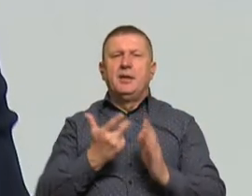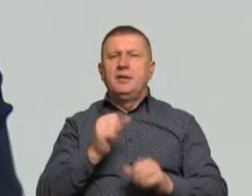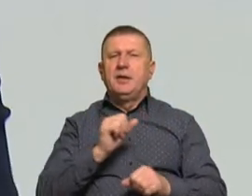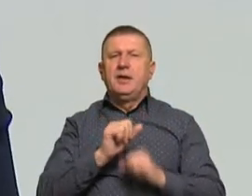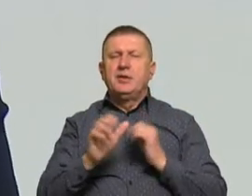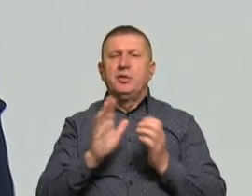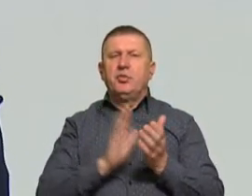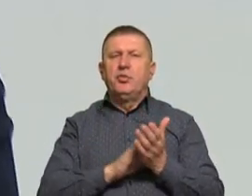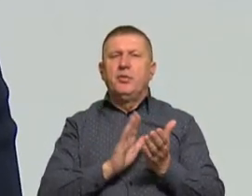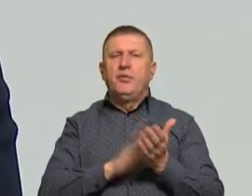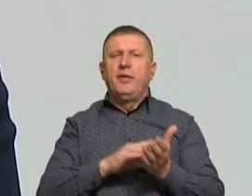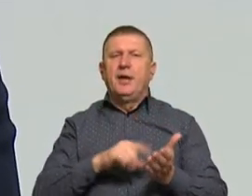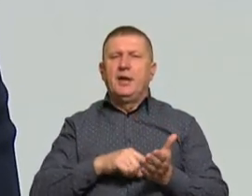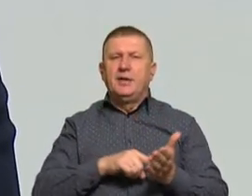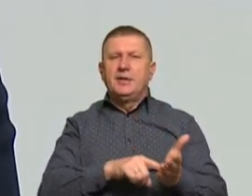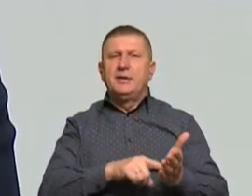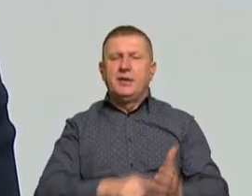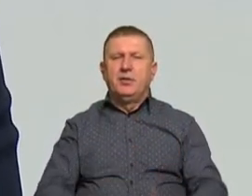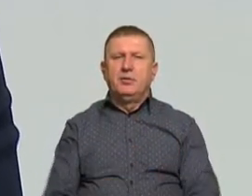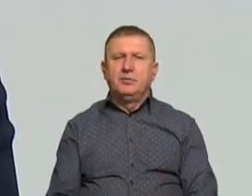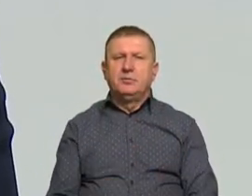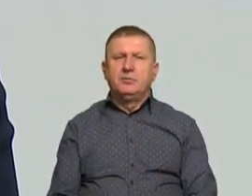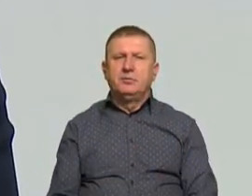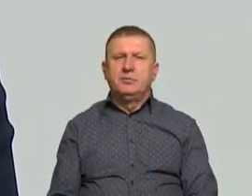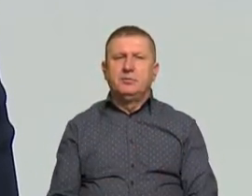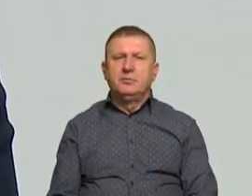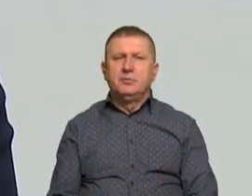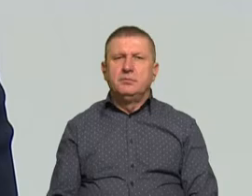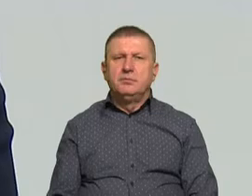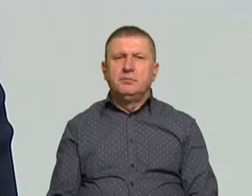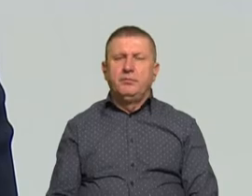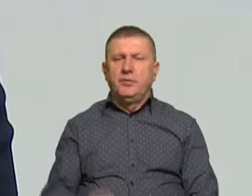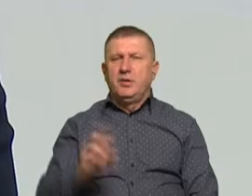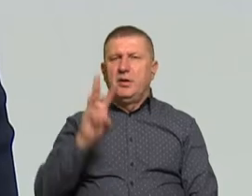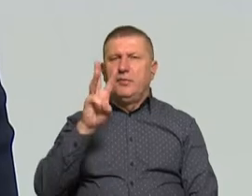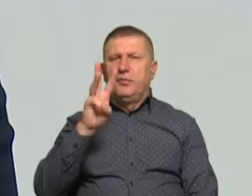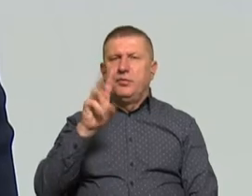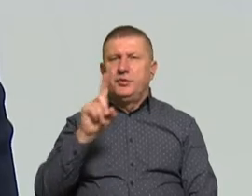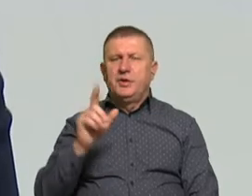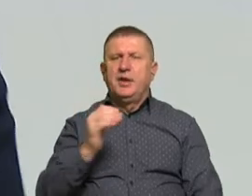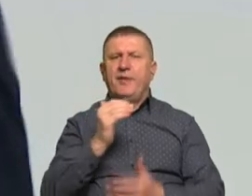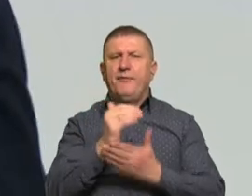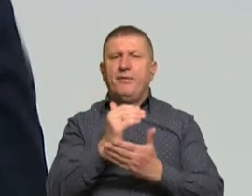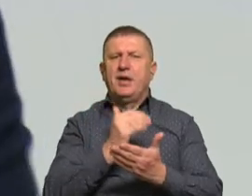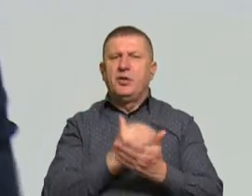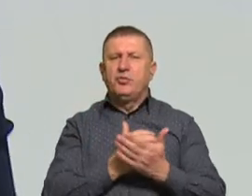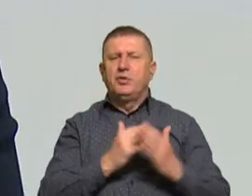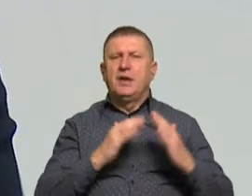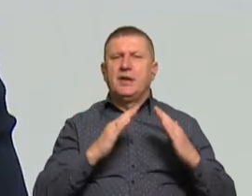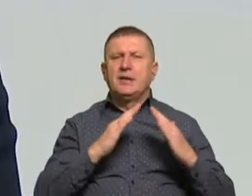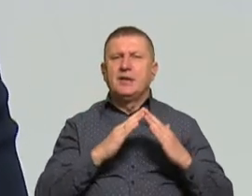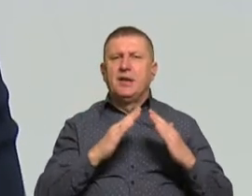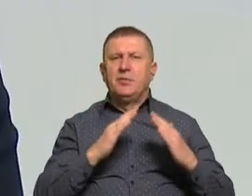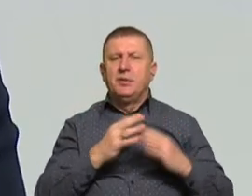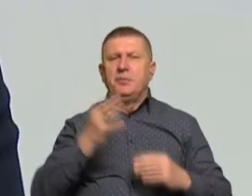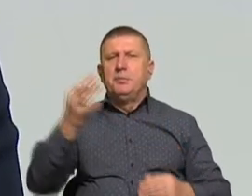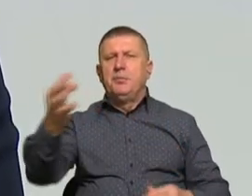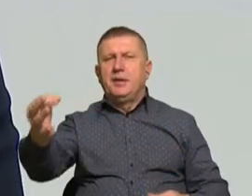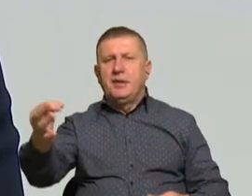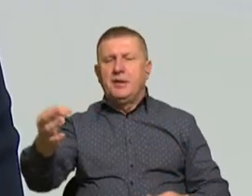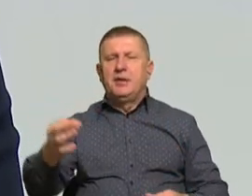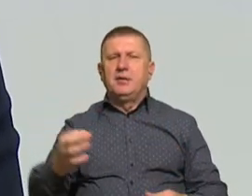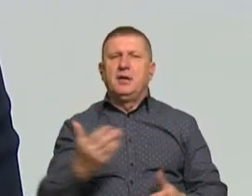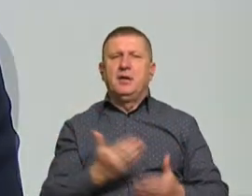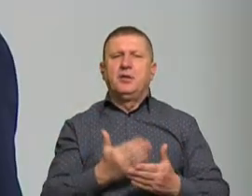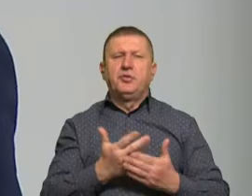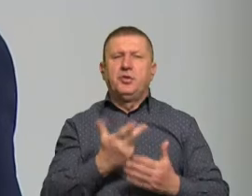wrażenie, że to nie dzieje się celowo. Działamy na WZ-kach, tak, czyli warunkach zabudowy. No i tu pytanie do pana prezydenta, dlaczego tu się nic